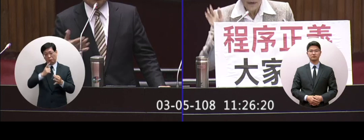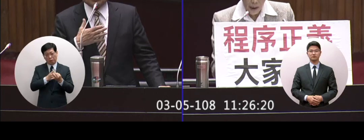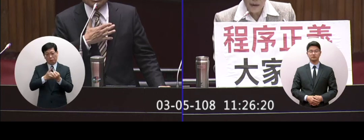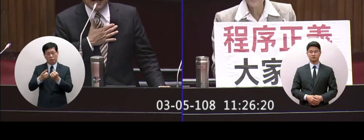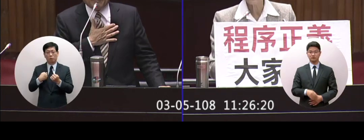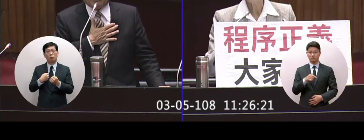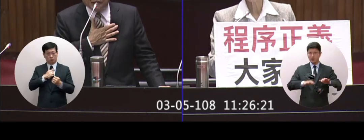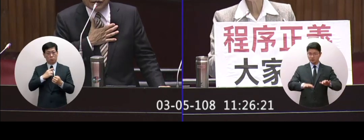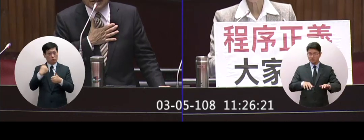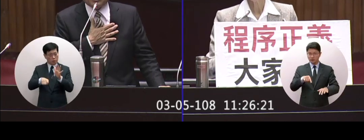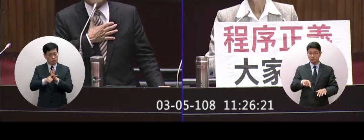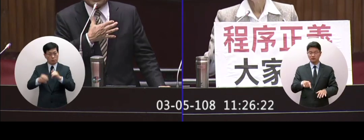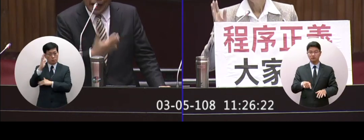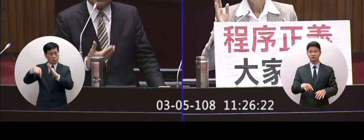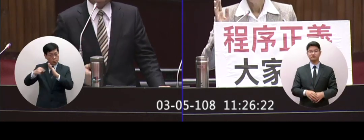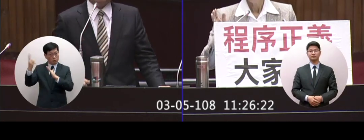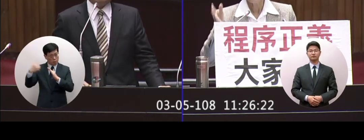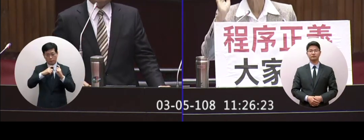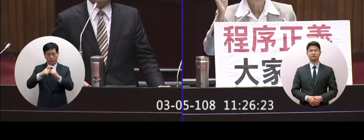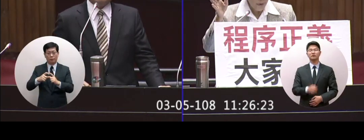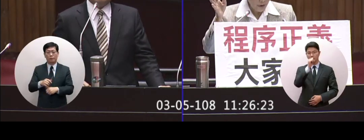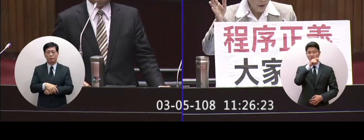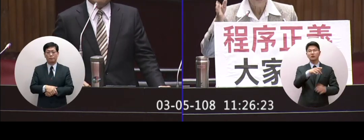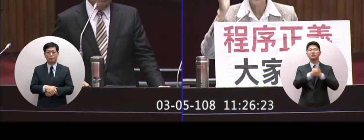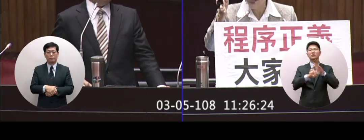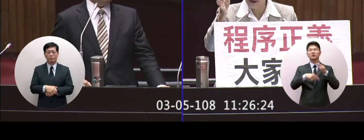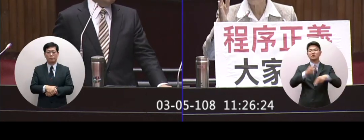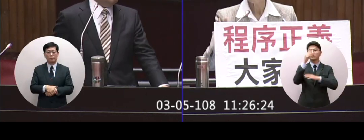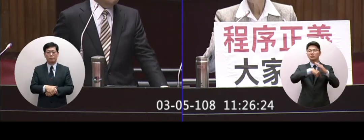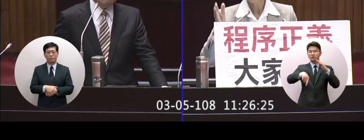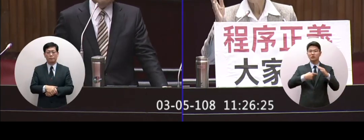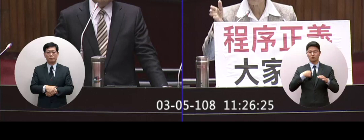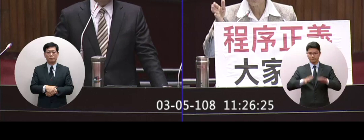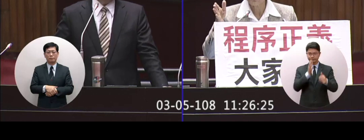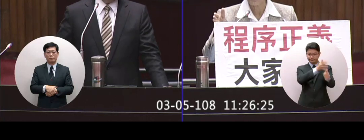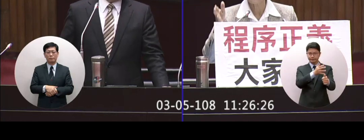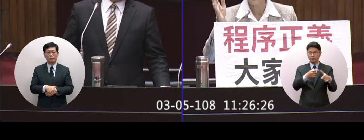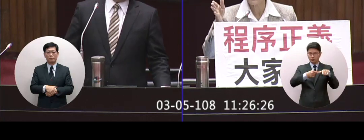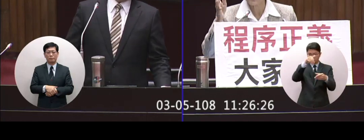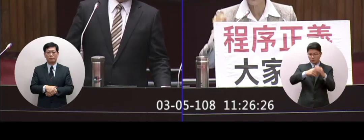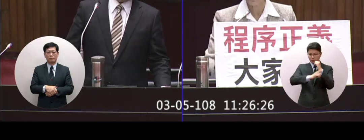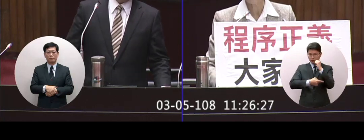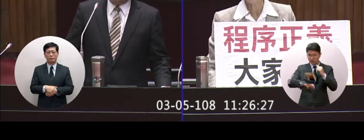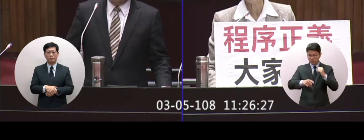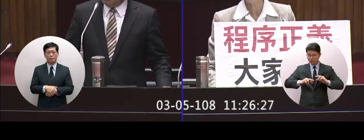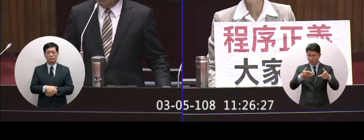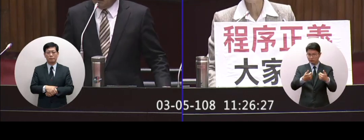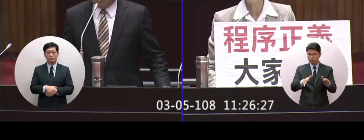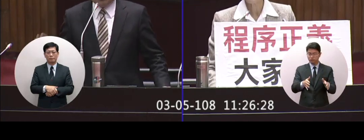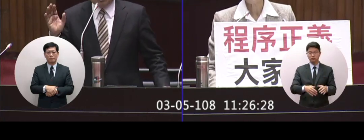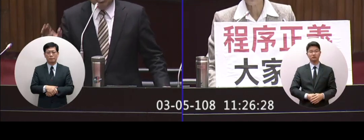因为 我是代表行政院来答询。 好，你代表行政院，请问公投法你要不要做修改？